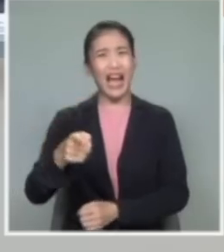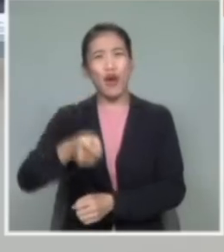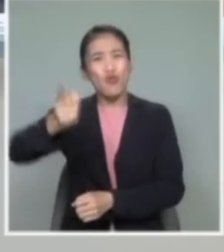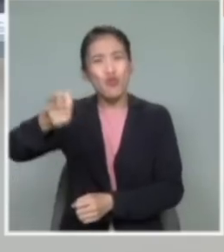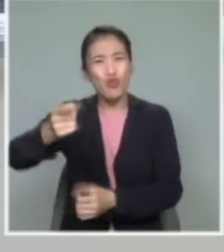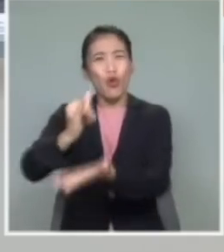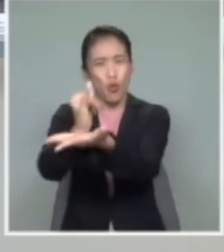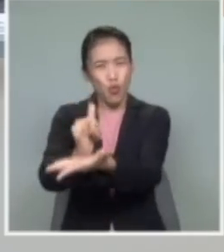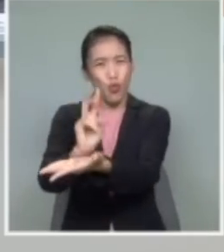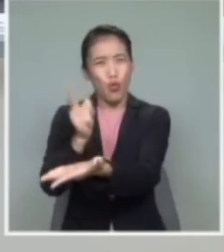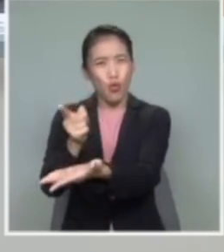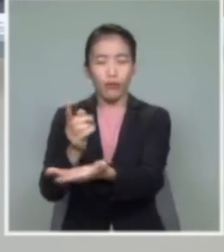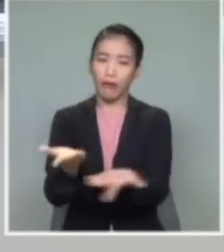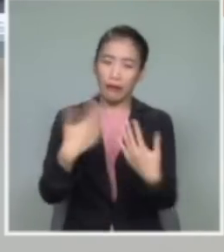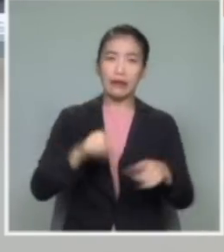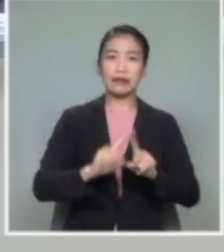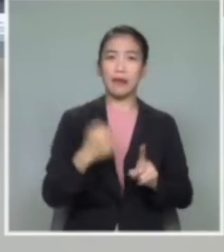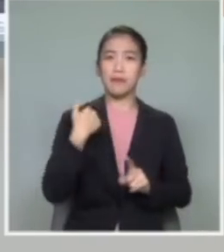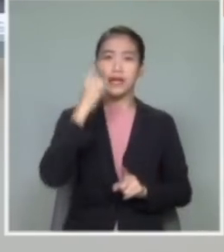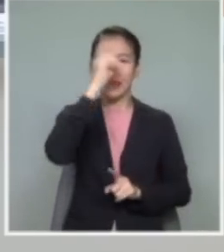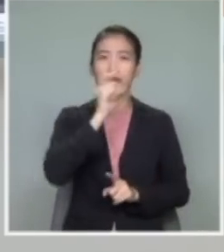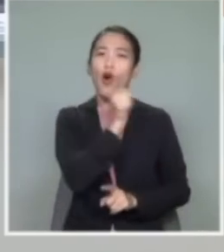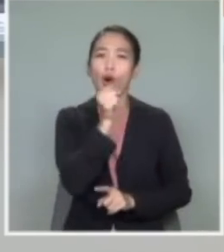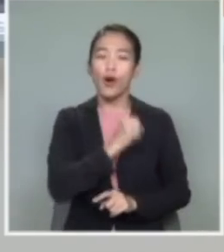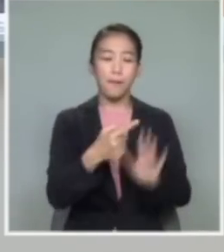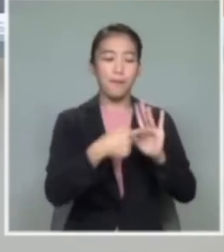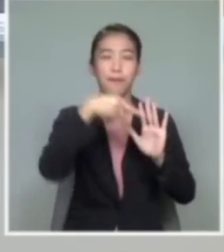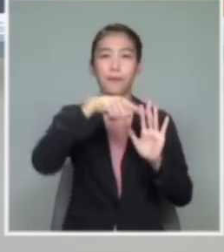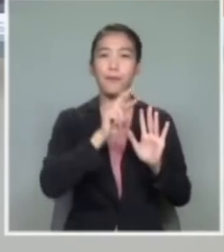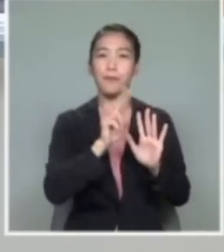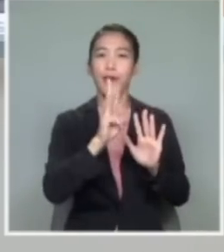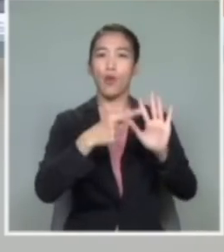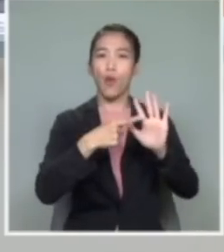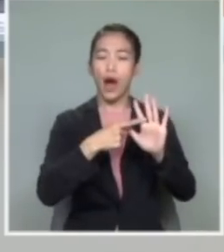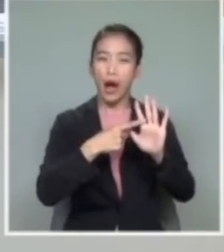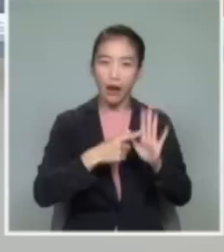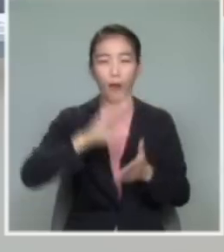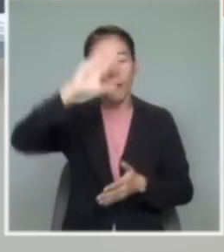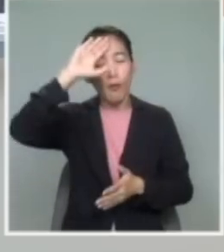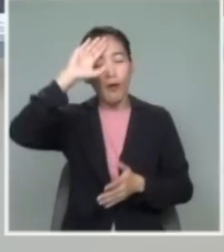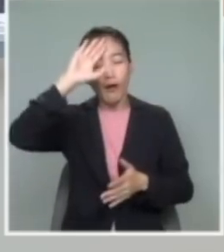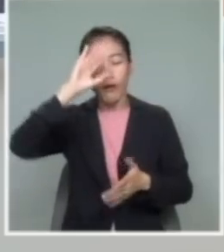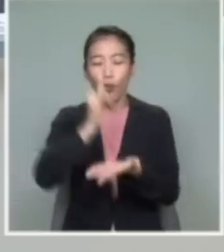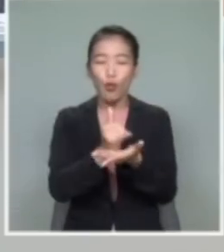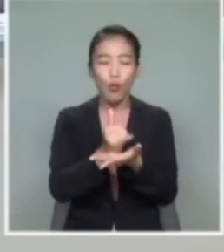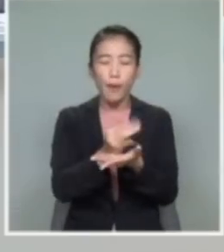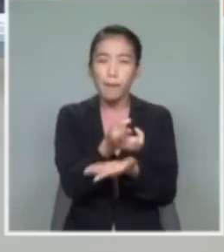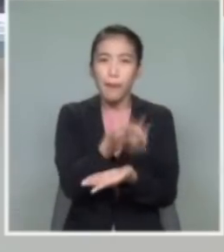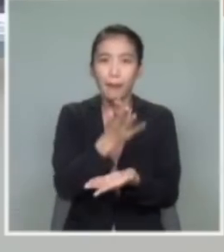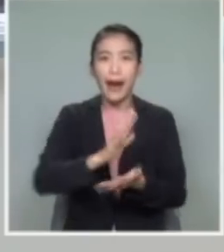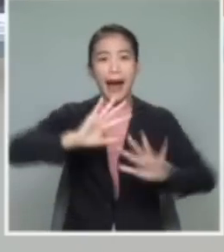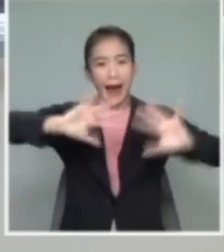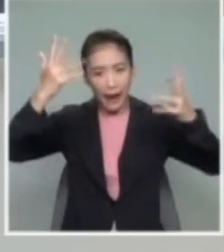ะเหมือนลิสเตอร์ป่องเนี้ยเซียนมวยที่เขาบอกว่าก็ไปตรวจหาเชื้อรอบที่6แล้วแต่ว่าเชื้อก็ยังไม่หมดไปจากร่างกายตอนนี้ก็ยังรักษาตัวอยู่เนี่ยนะคะก็ยังมี